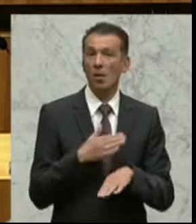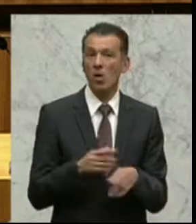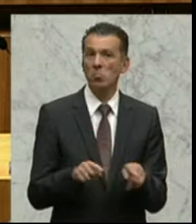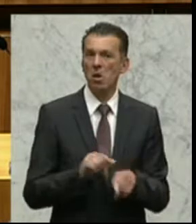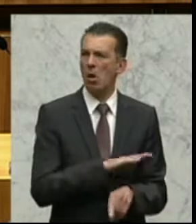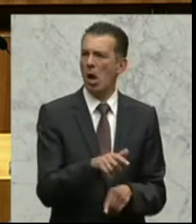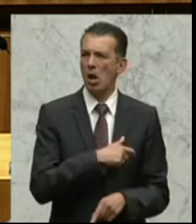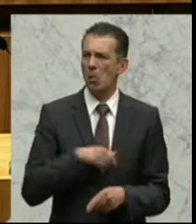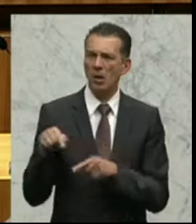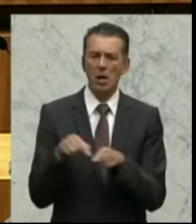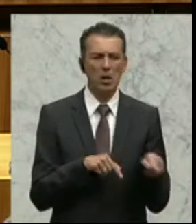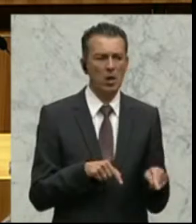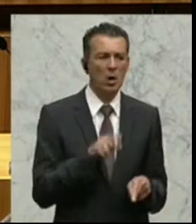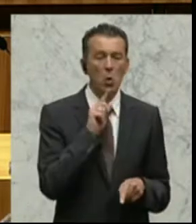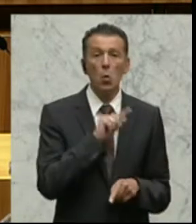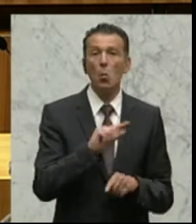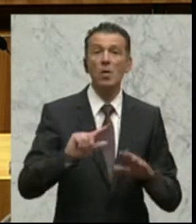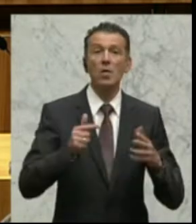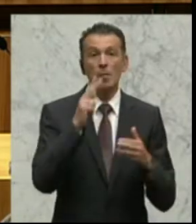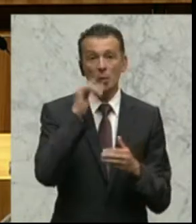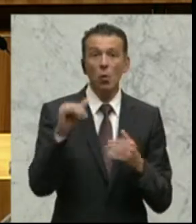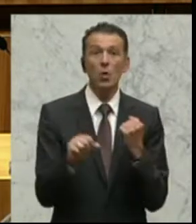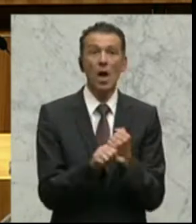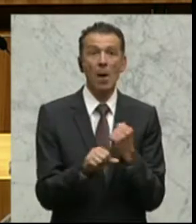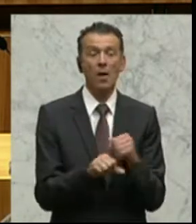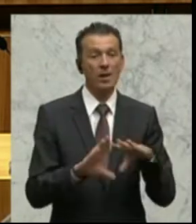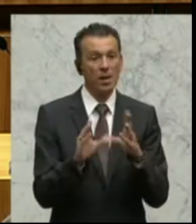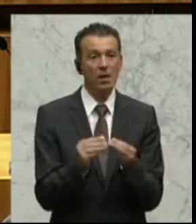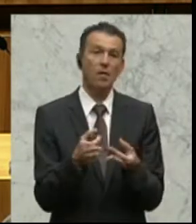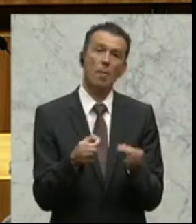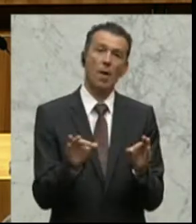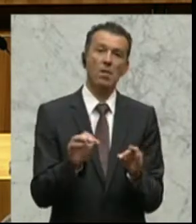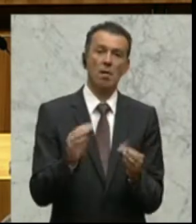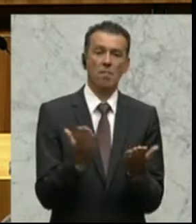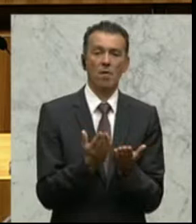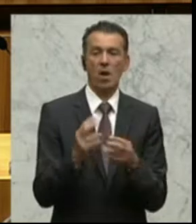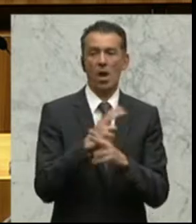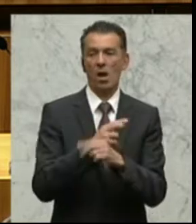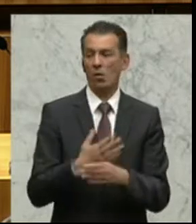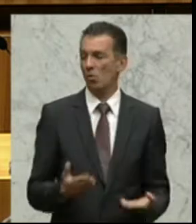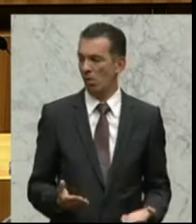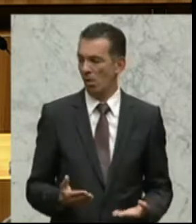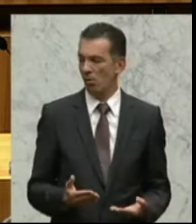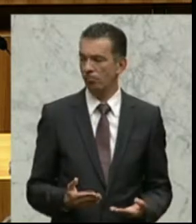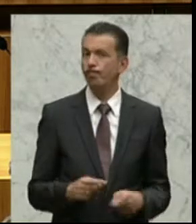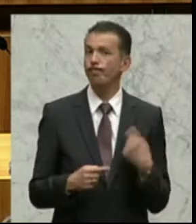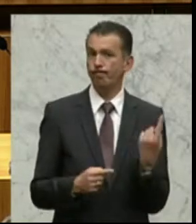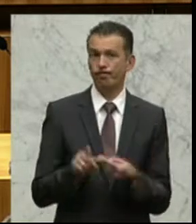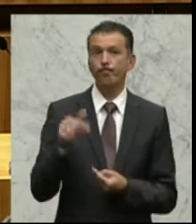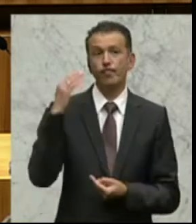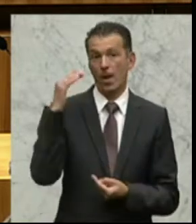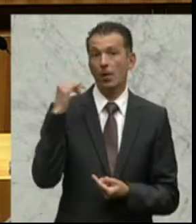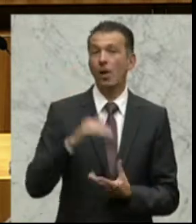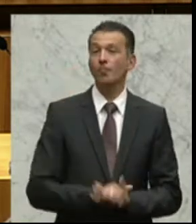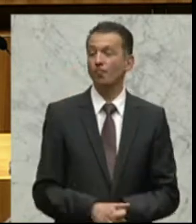Haus, muss nur bis 7. Juni arbeiten und ist insgesamt besser aufgestellt als Österreich. Das sollte uns wirklich zu denken geben. Das heißt, was kann